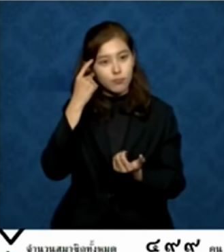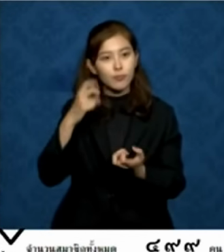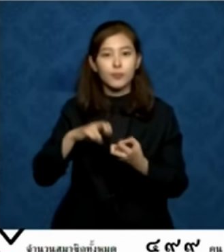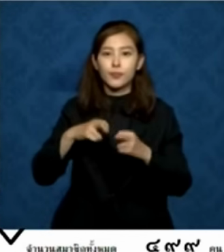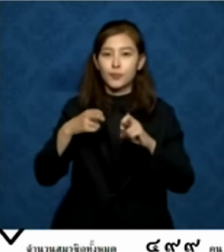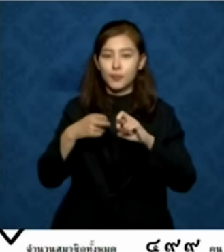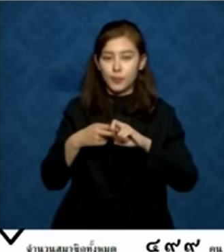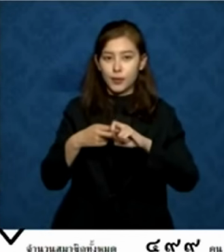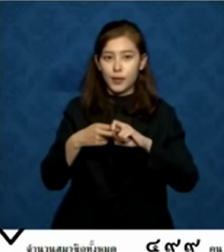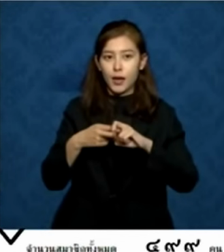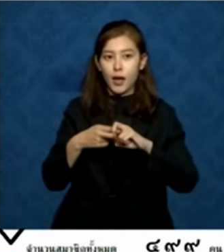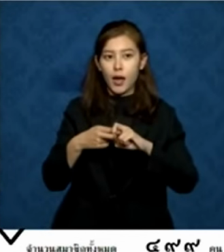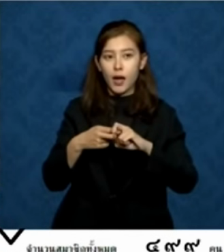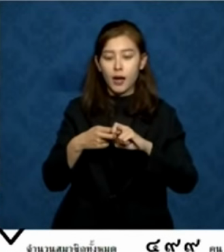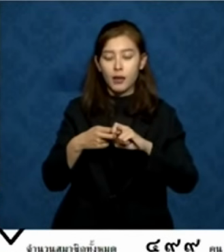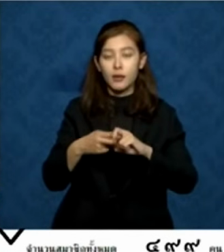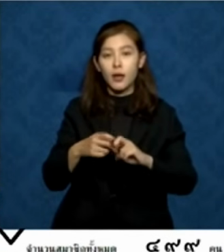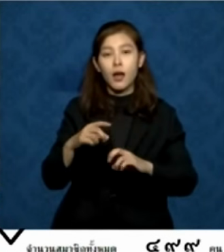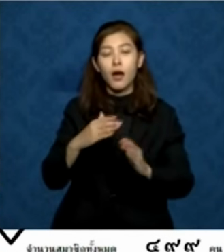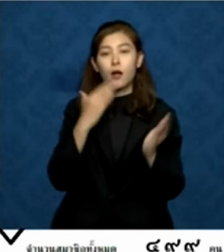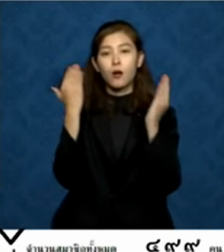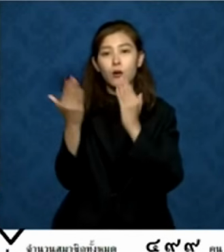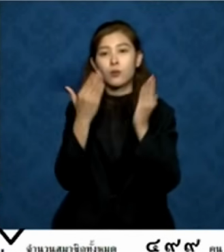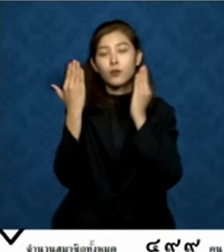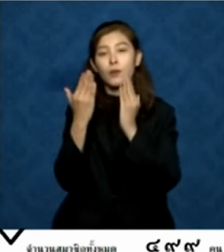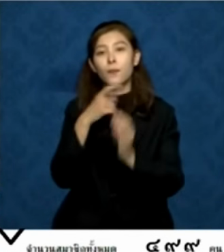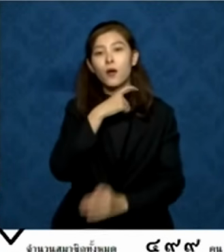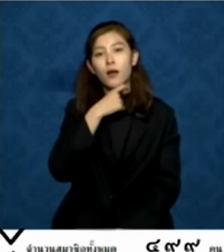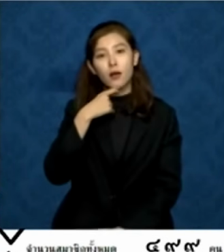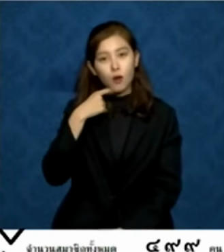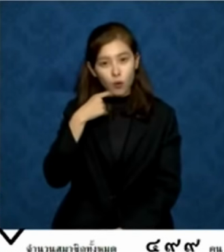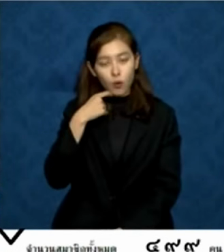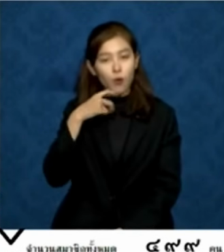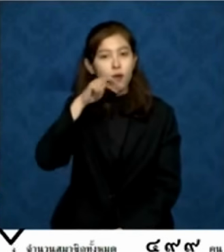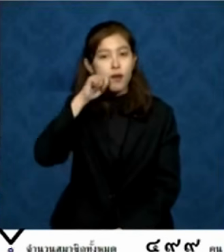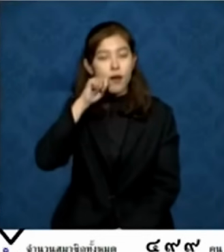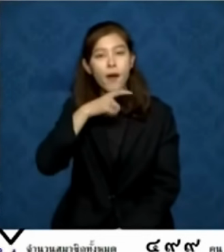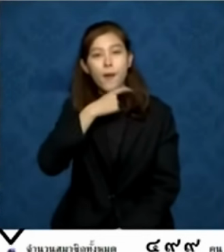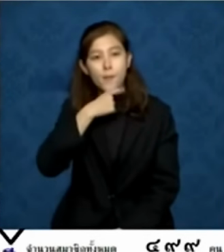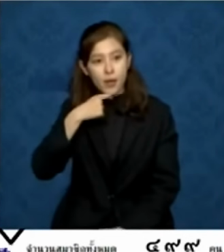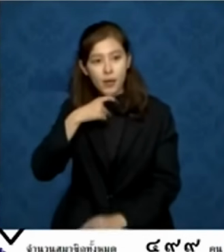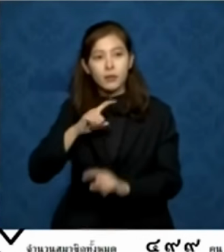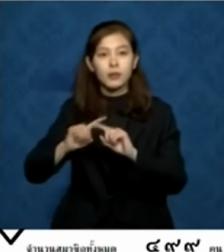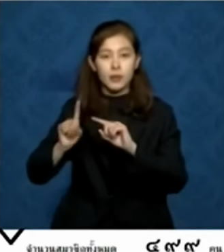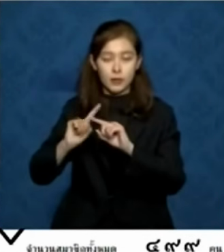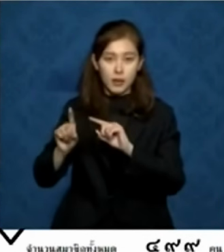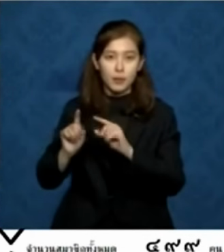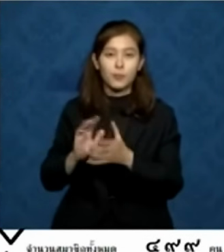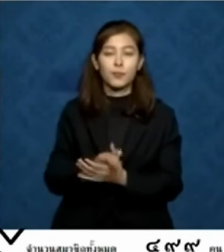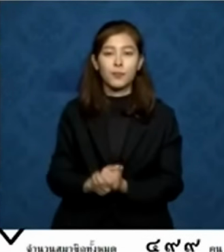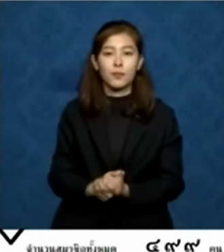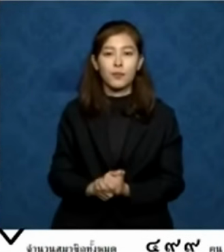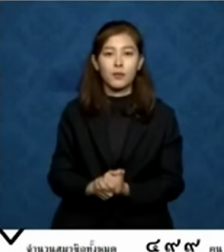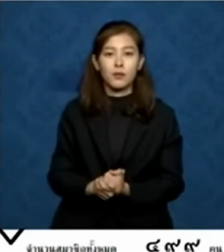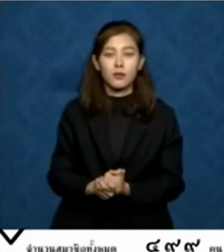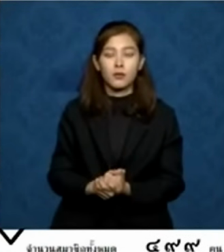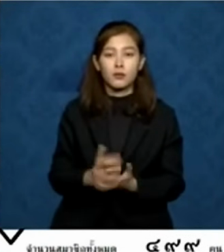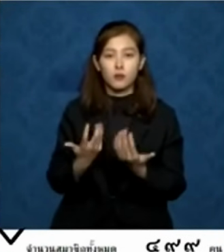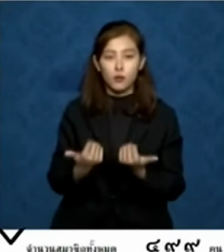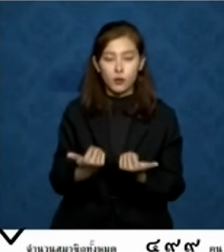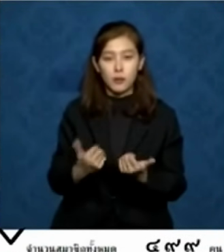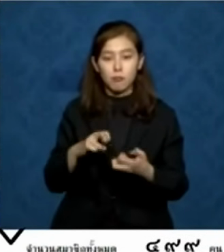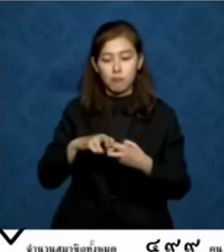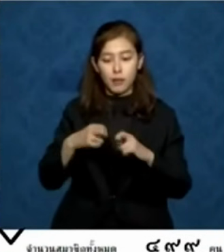านจากปรากฏการณ์เอลนีโนภาระหนี้สินครัวเรือนที่ยังอยู่ในระดับที่ค่อนข้างสูงความเสี่ยงจากการชะลอตัวของการค้าโล